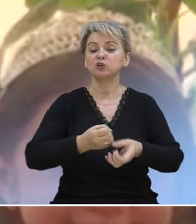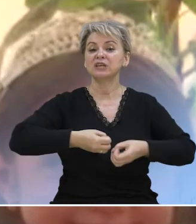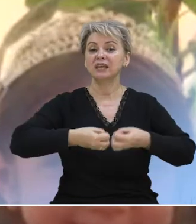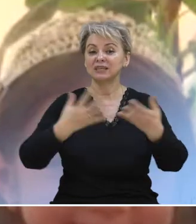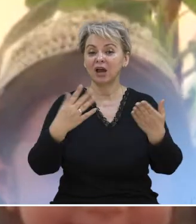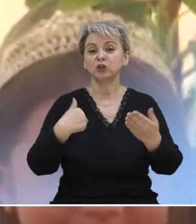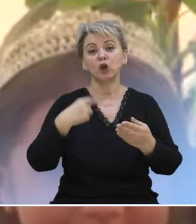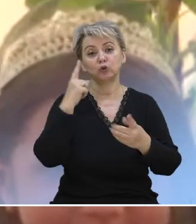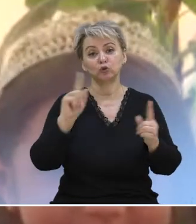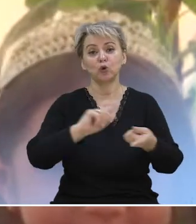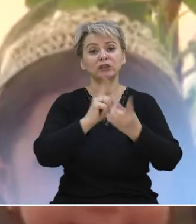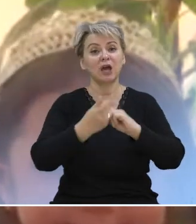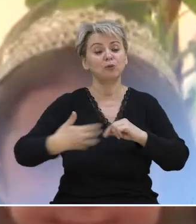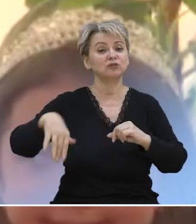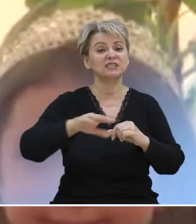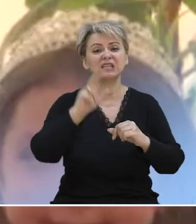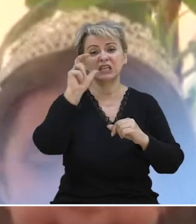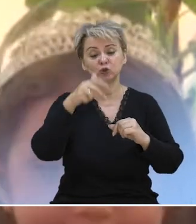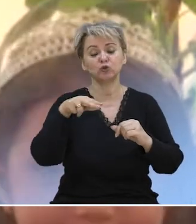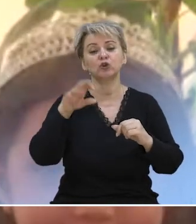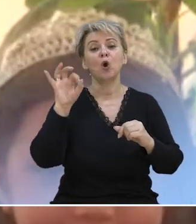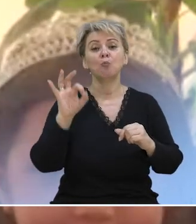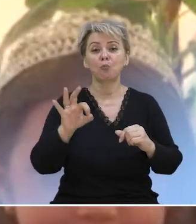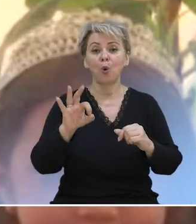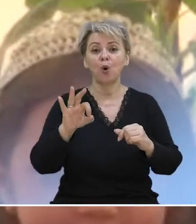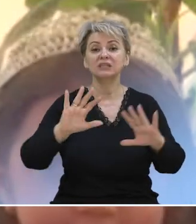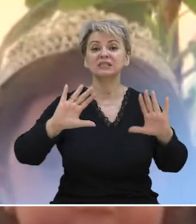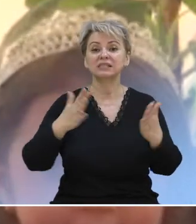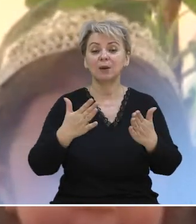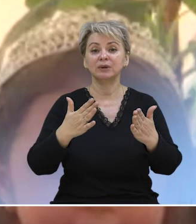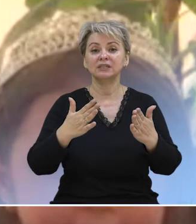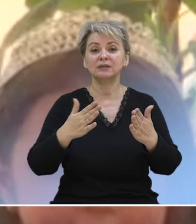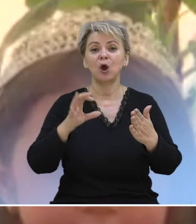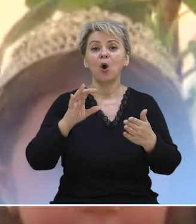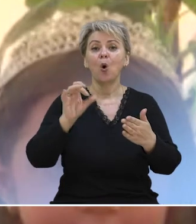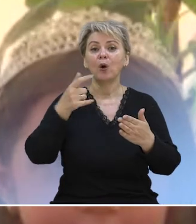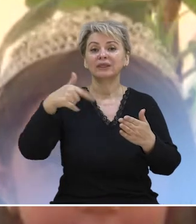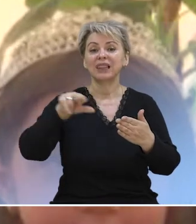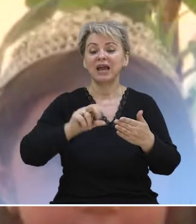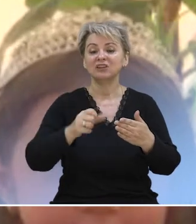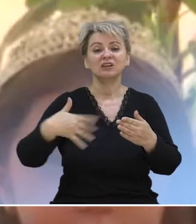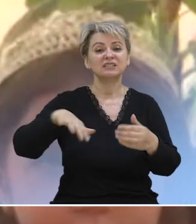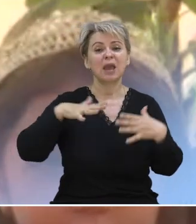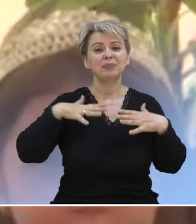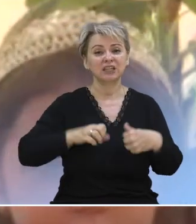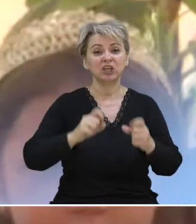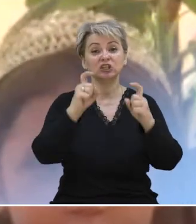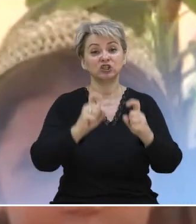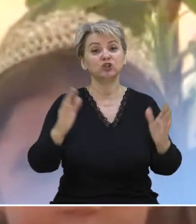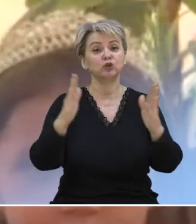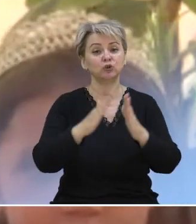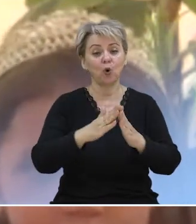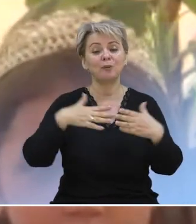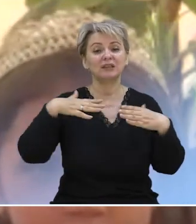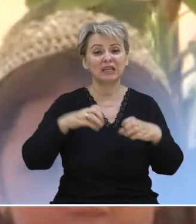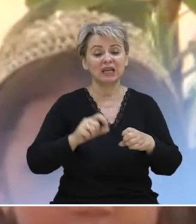получился ярким. И я думаю, что наоборот, все соскучились по событиям, всем офлайн, потому что всем надоело сидеть